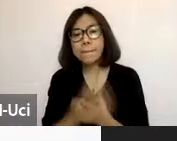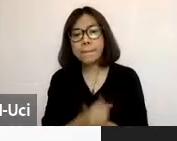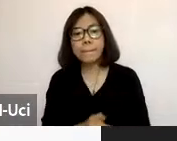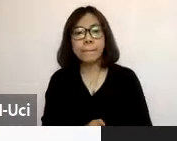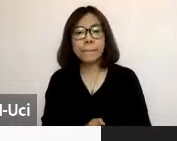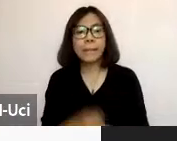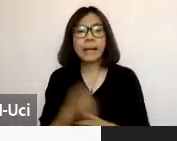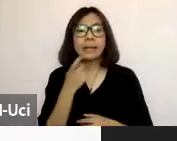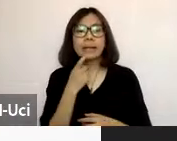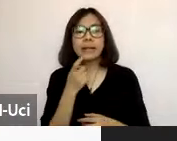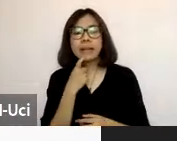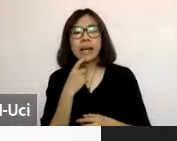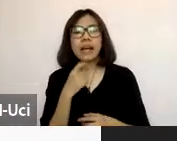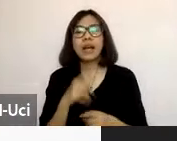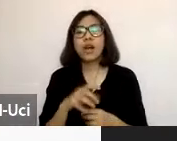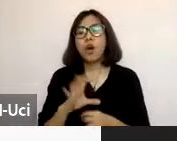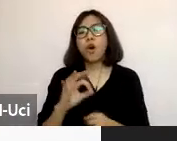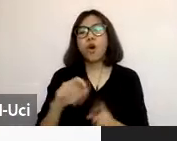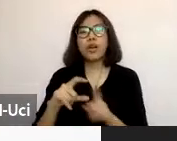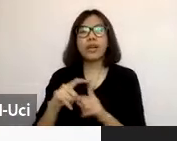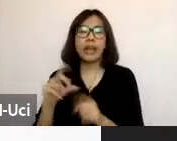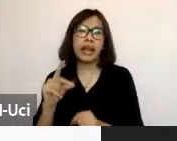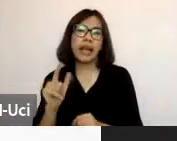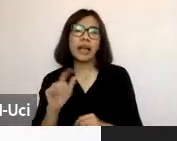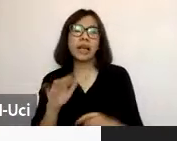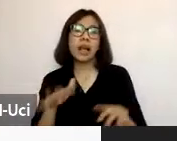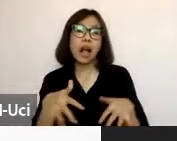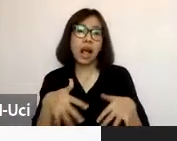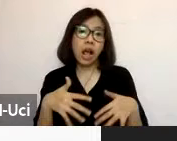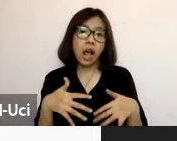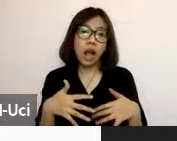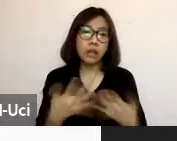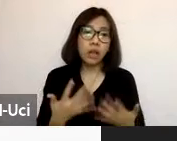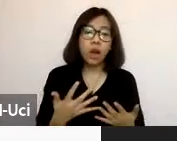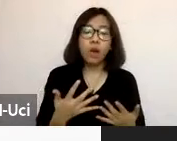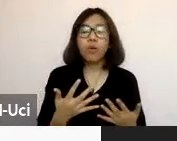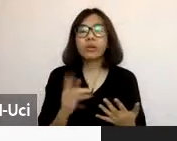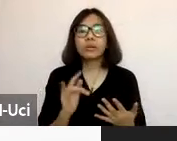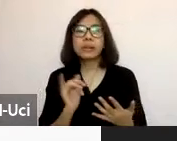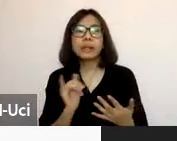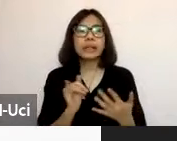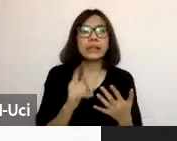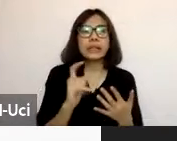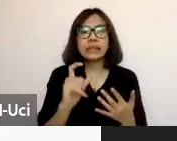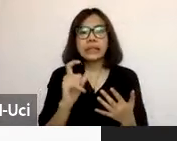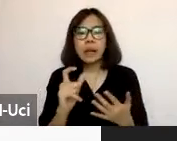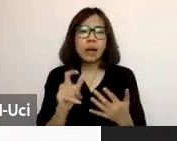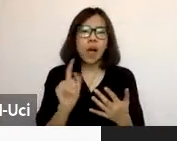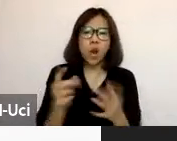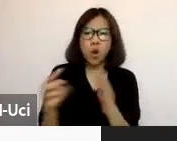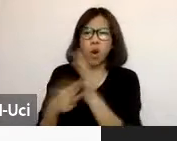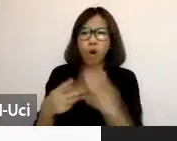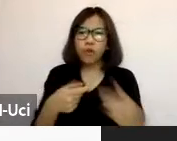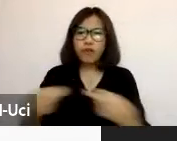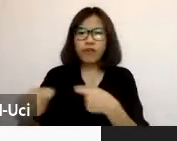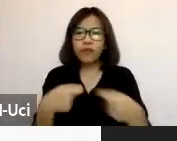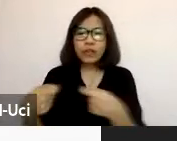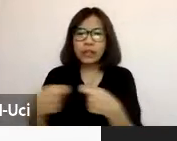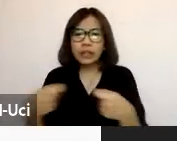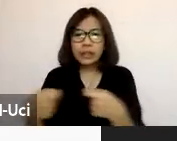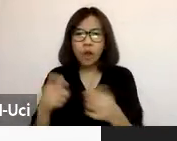online dispute resolution atau odd sebagai akibat dari revolusi